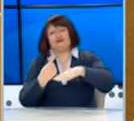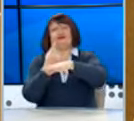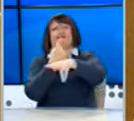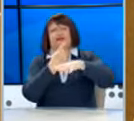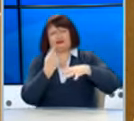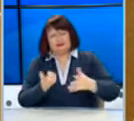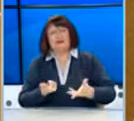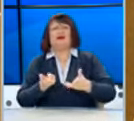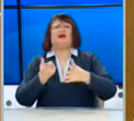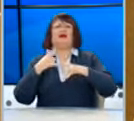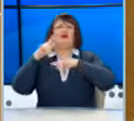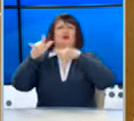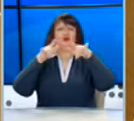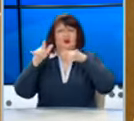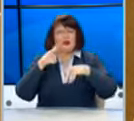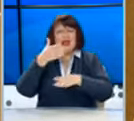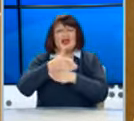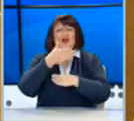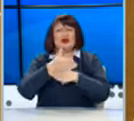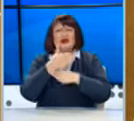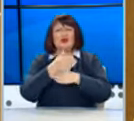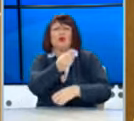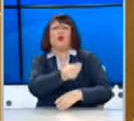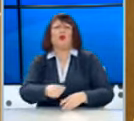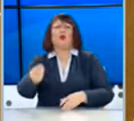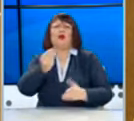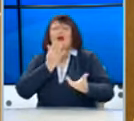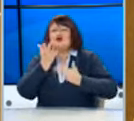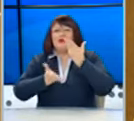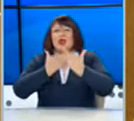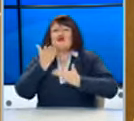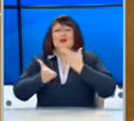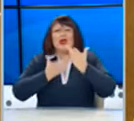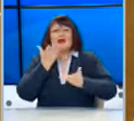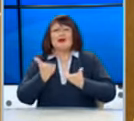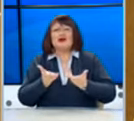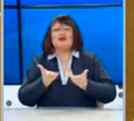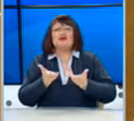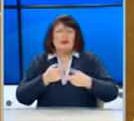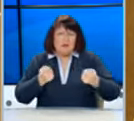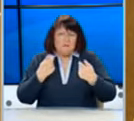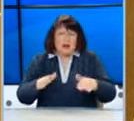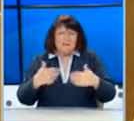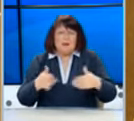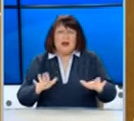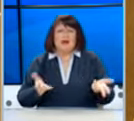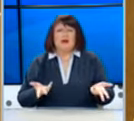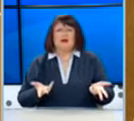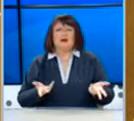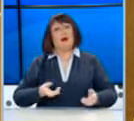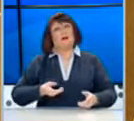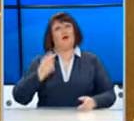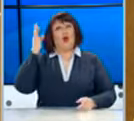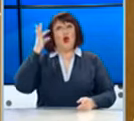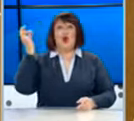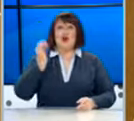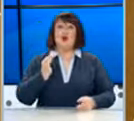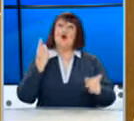δαπάνες για αυτά, όπως έχει ακριβώς επισυμβεί. Ακούσαμε και για τα air